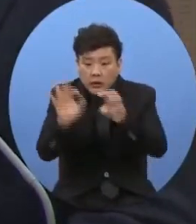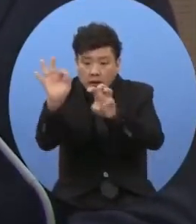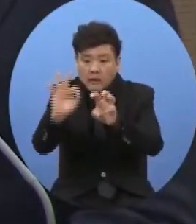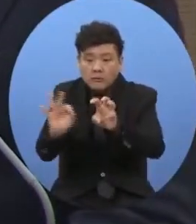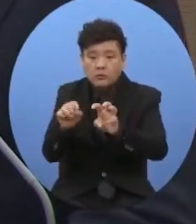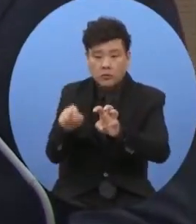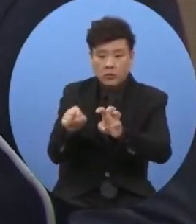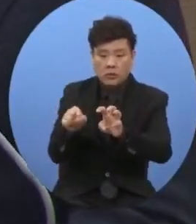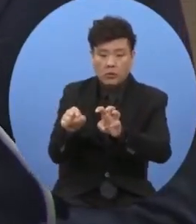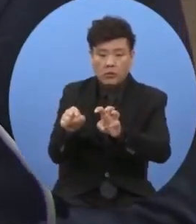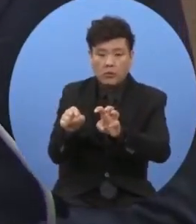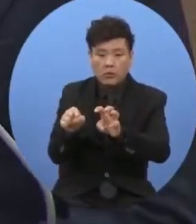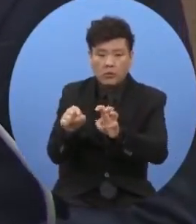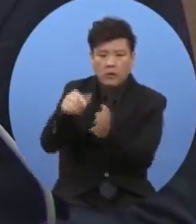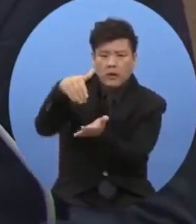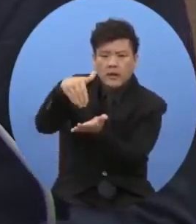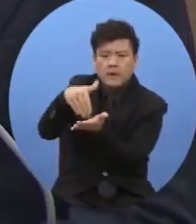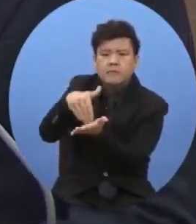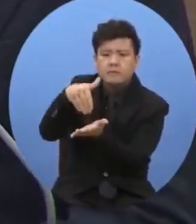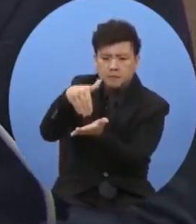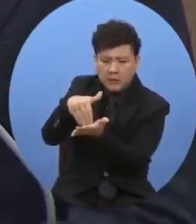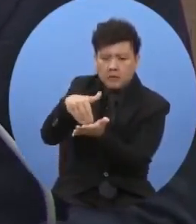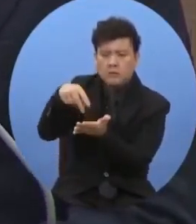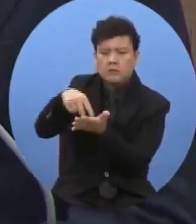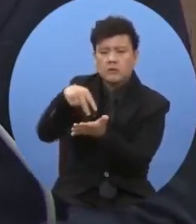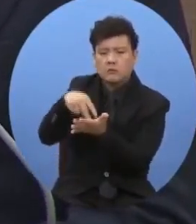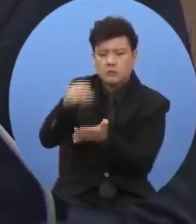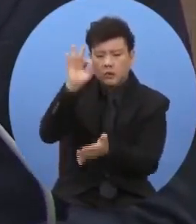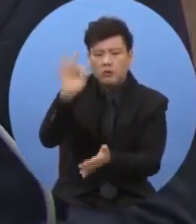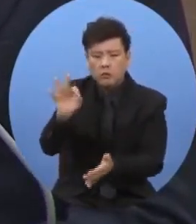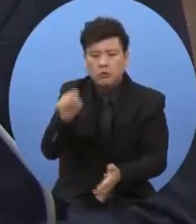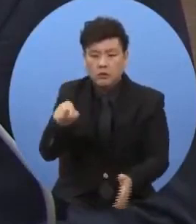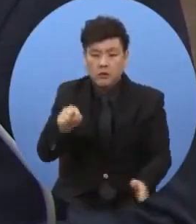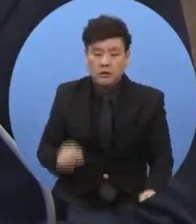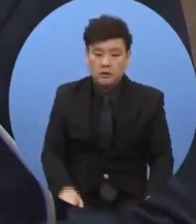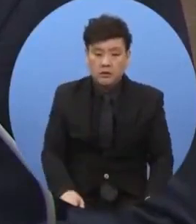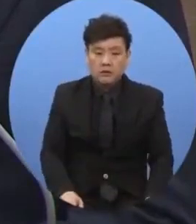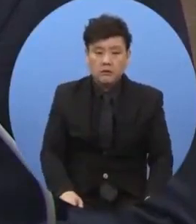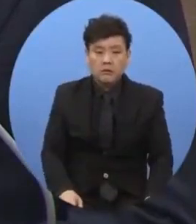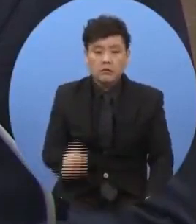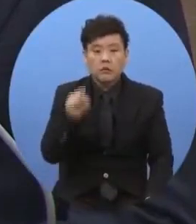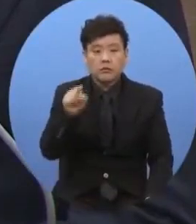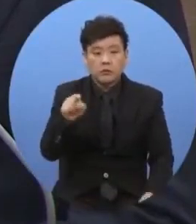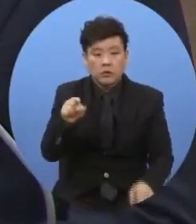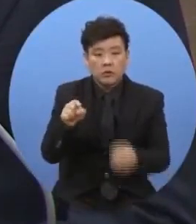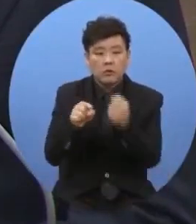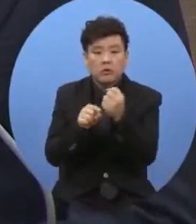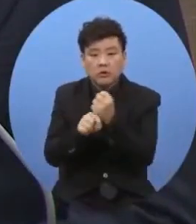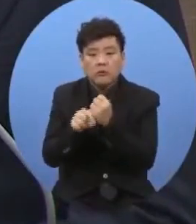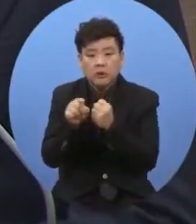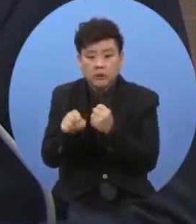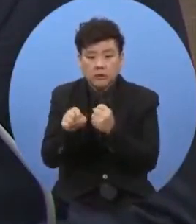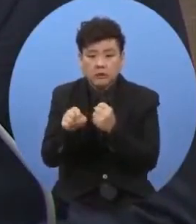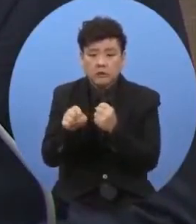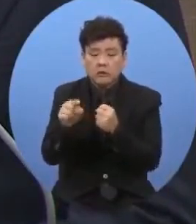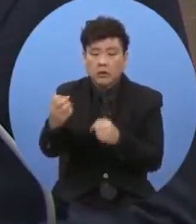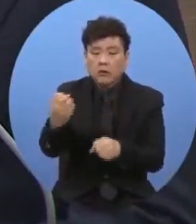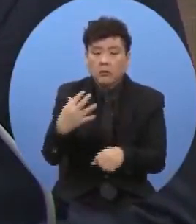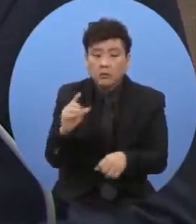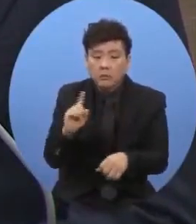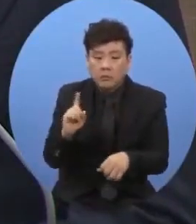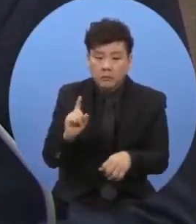30%는 반성적으로 보자. 저는 이범 씨도 좀 이제 그런 의미라고 생각합니다. 이게 무슨